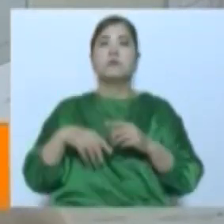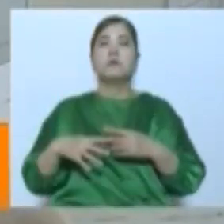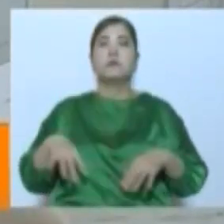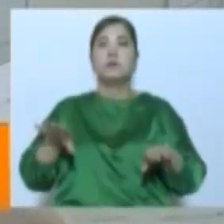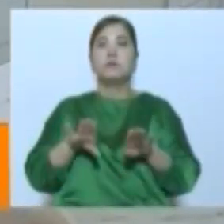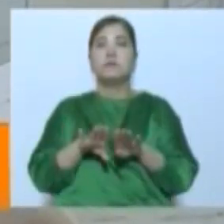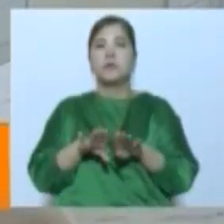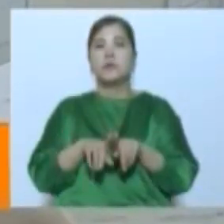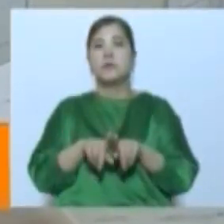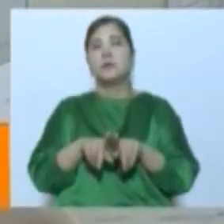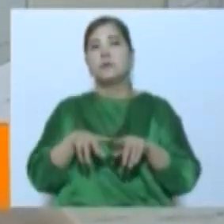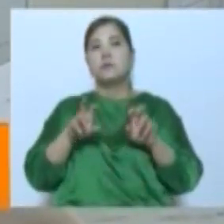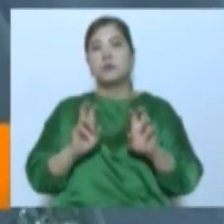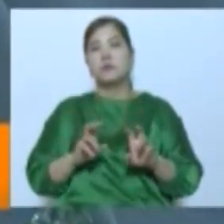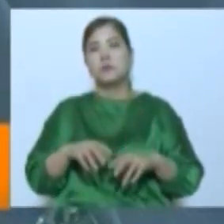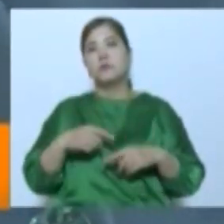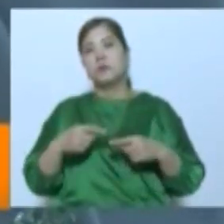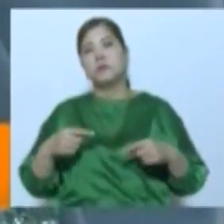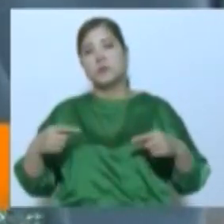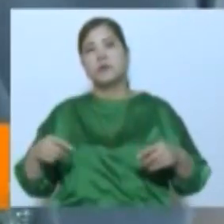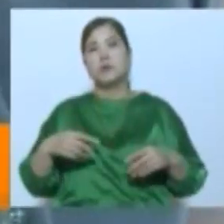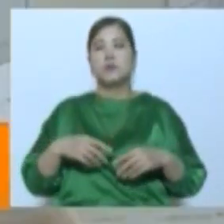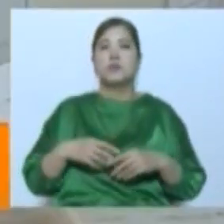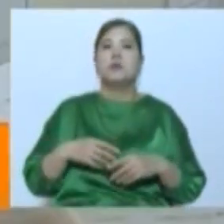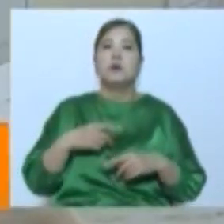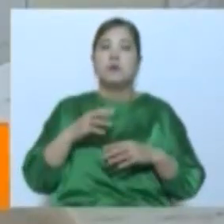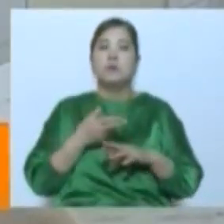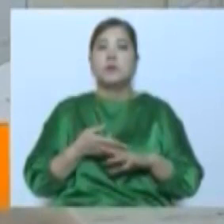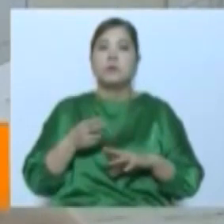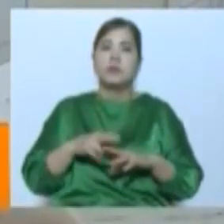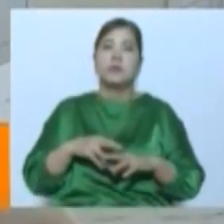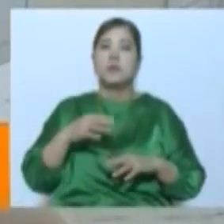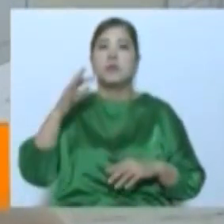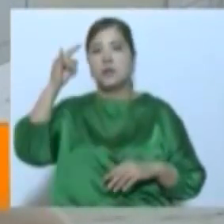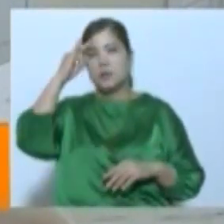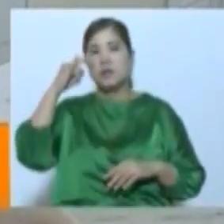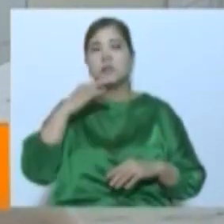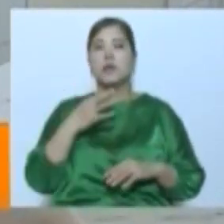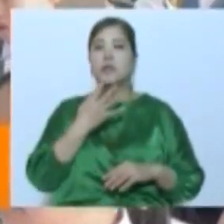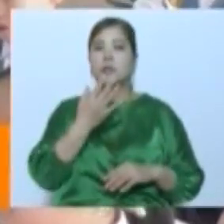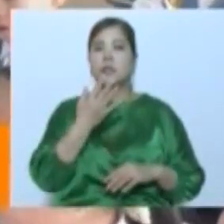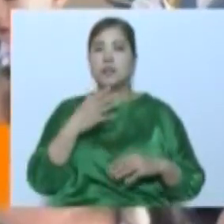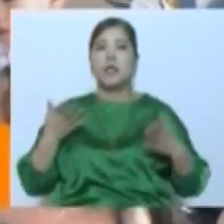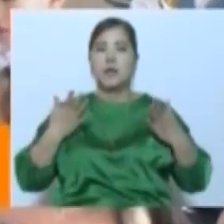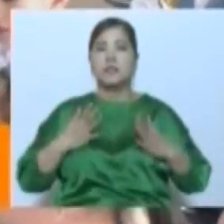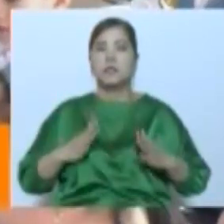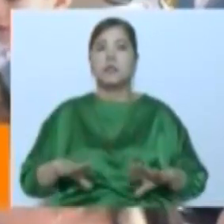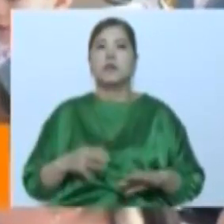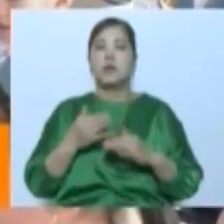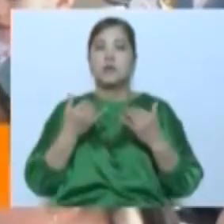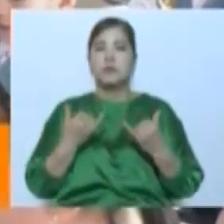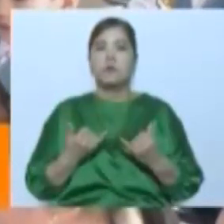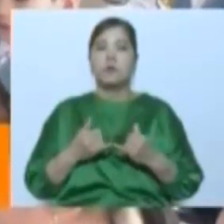школьную форму нет никакого неудобства в её ношении потому что это казахская национальная одежда сегодня в